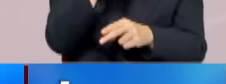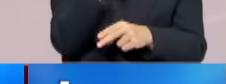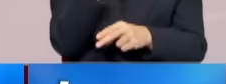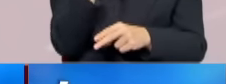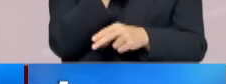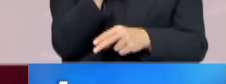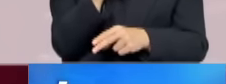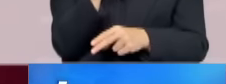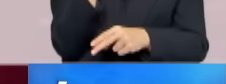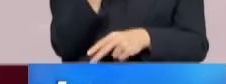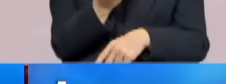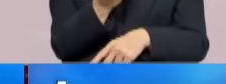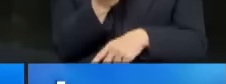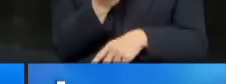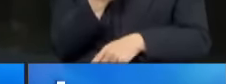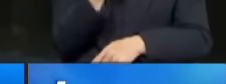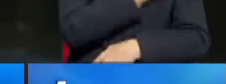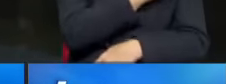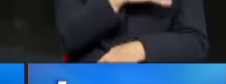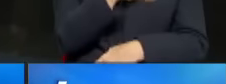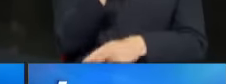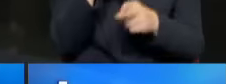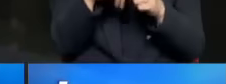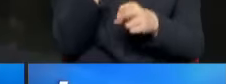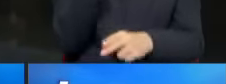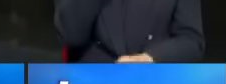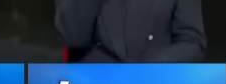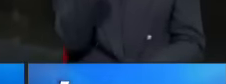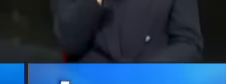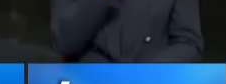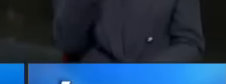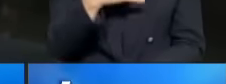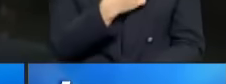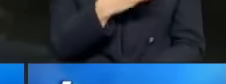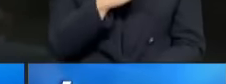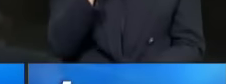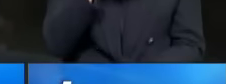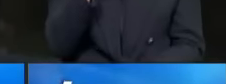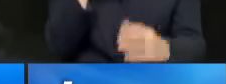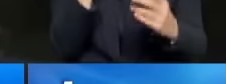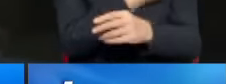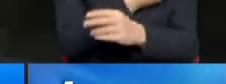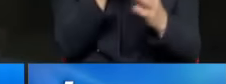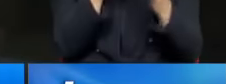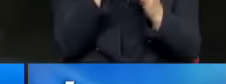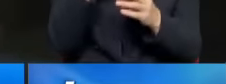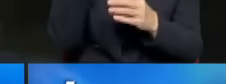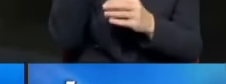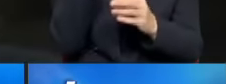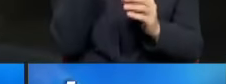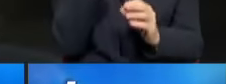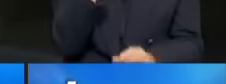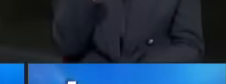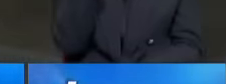sene % gibi koronadan dolayı Tabii ki bir şüphe var herkeste bir sıkıntı var şu anda aşıyla ilgili ondan dolayı pek de sıcak bakmıyoruz